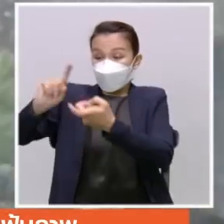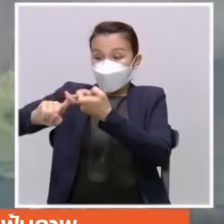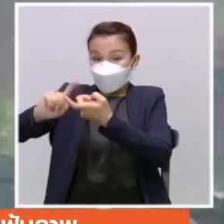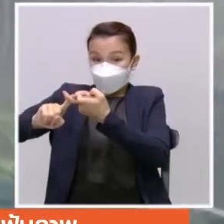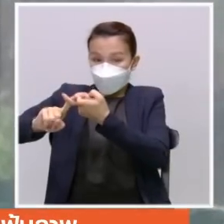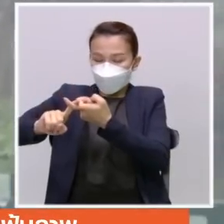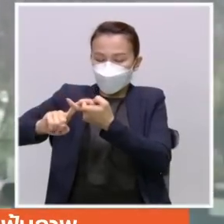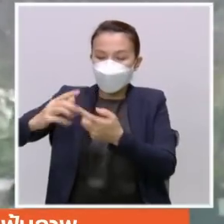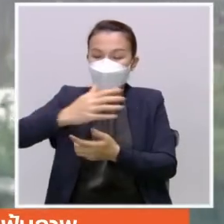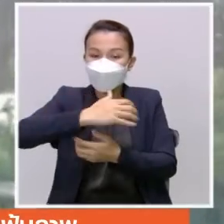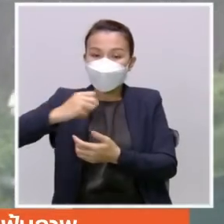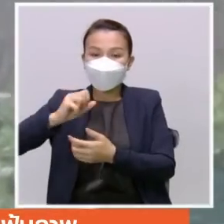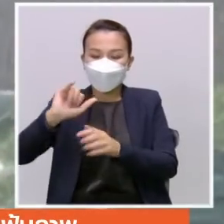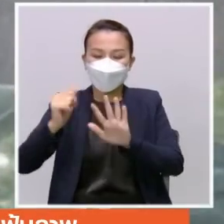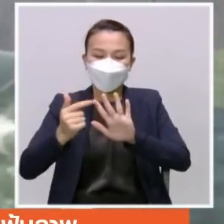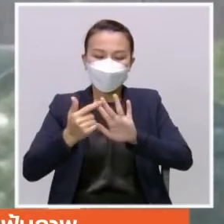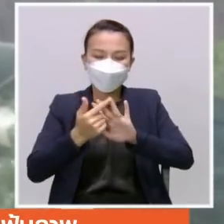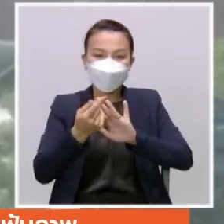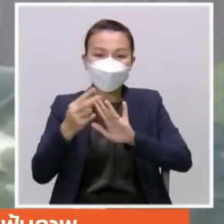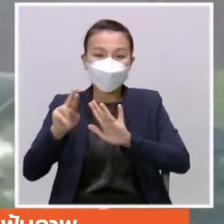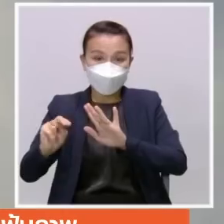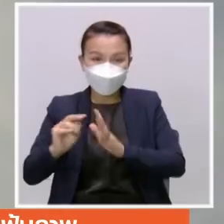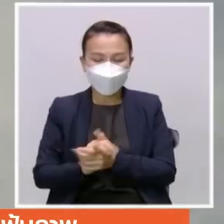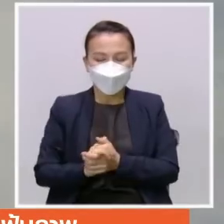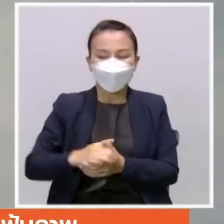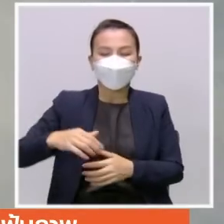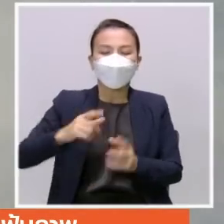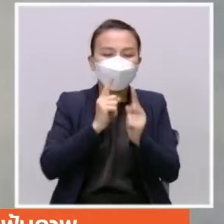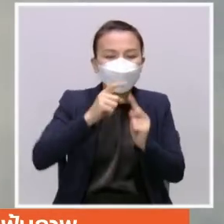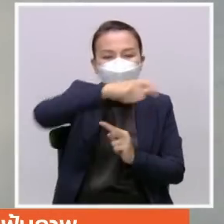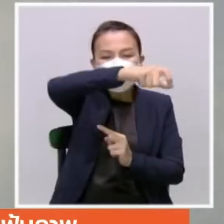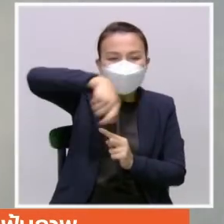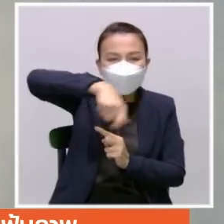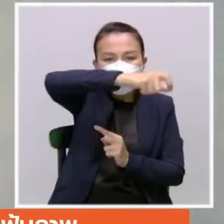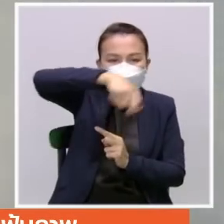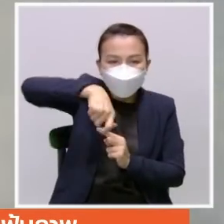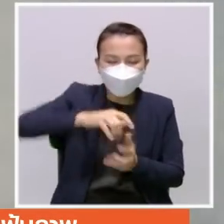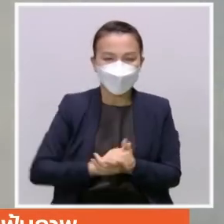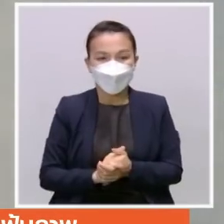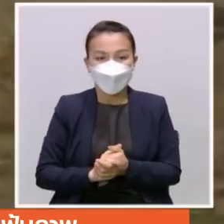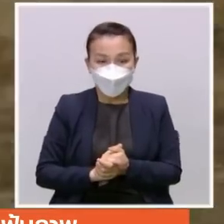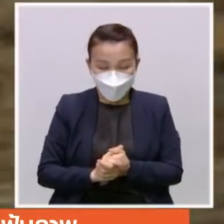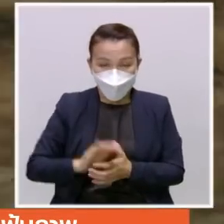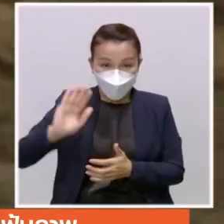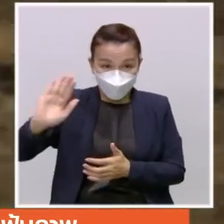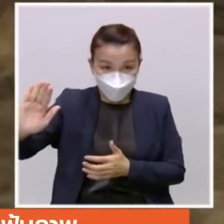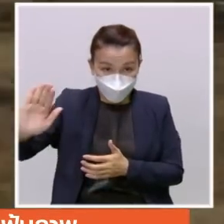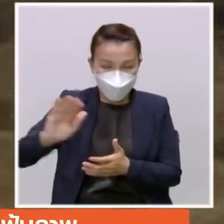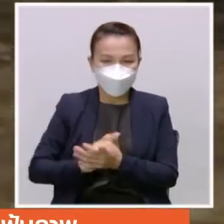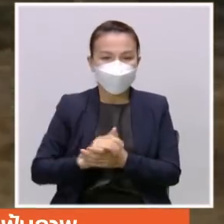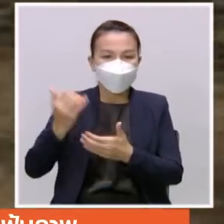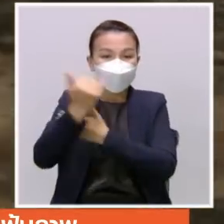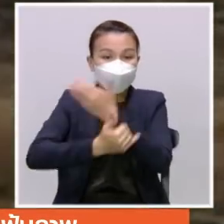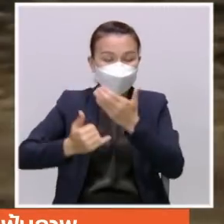ก็เลยดำเนินการตามแนวทางเจรจากับรัสเซียอย่างเงียบๆของตัวเองนะคะรัฐบาลของประธานาธิบดีโวโลดิเมียร์เซเลนสกี้